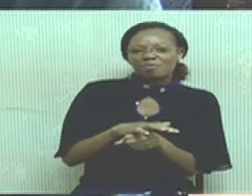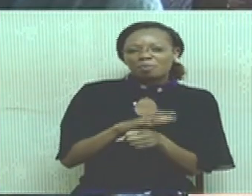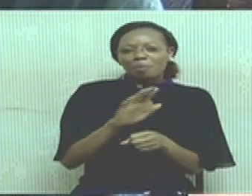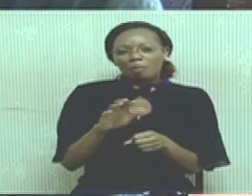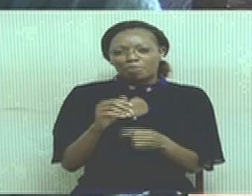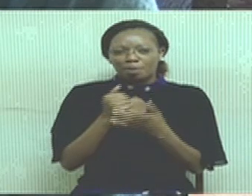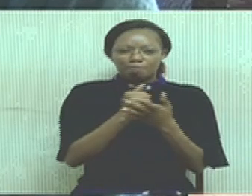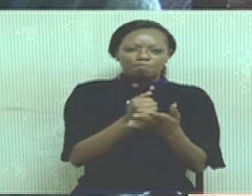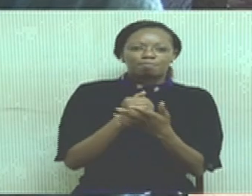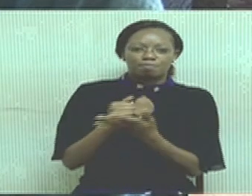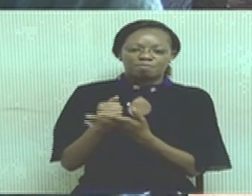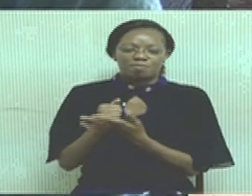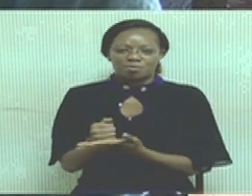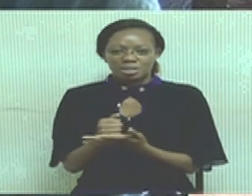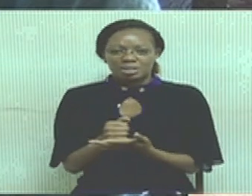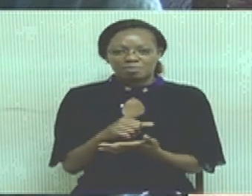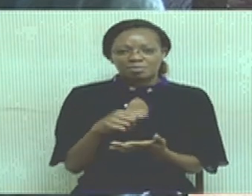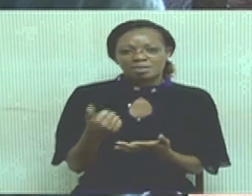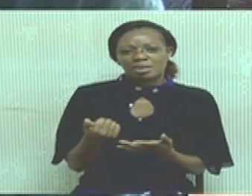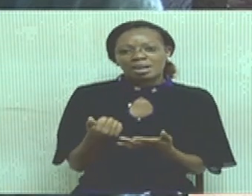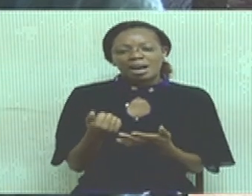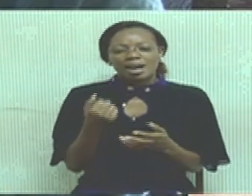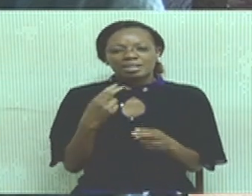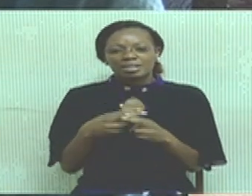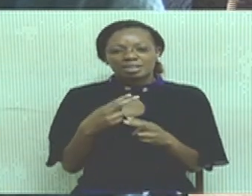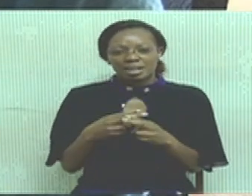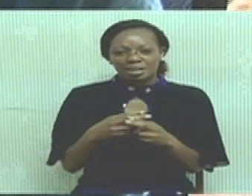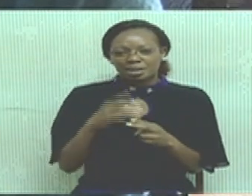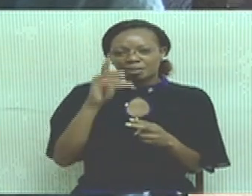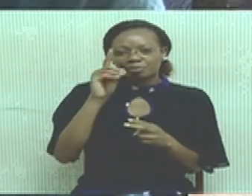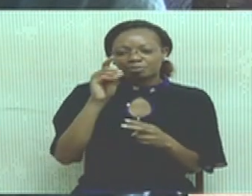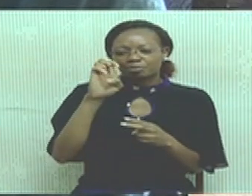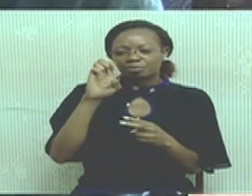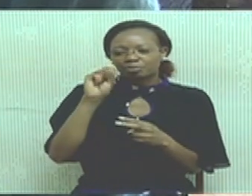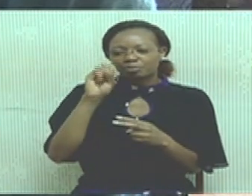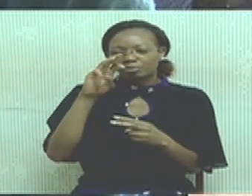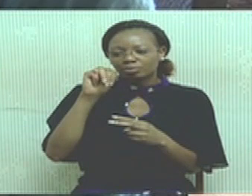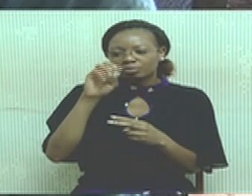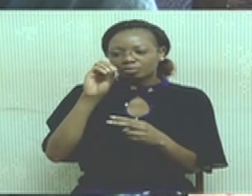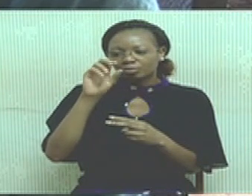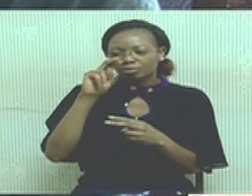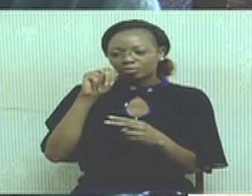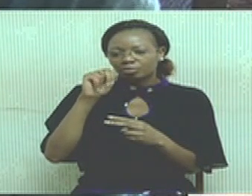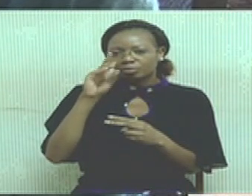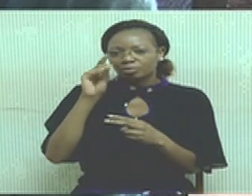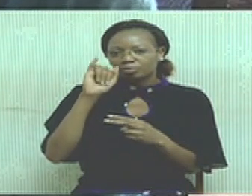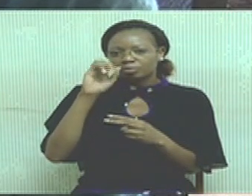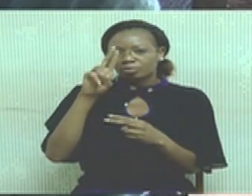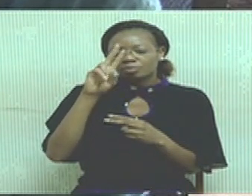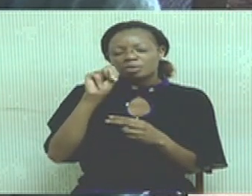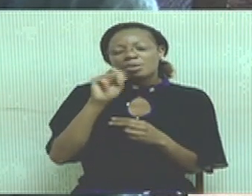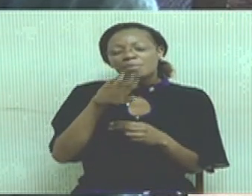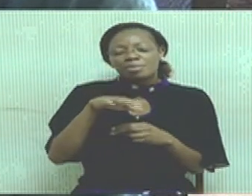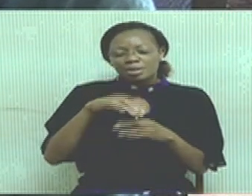kutosha, milio na upande zingine zinaitwa desmodium, ndio